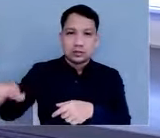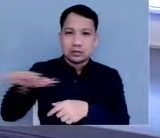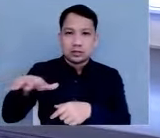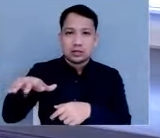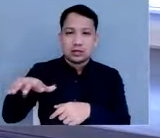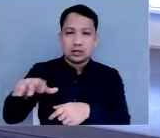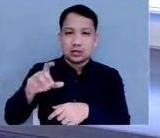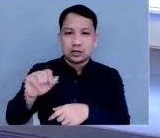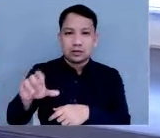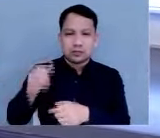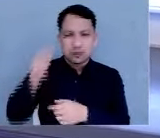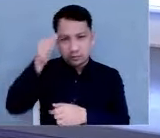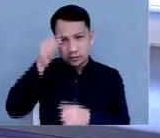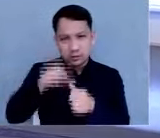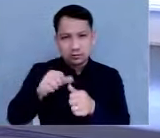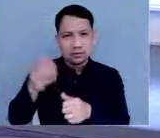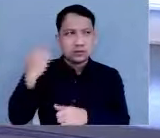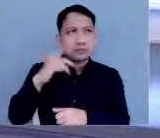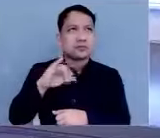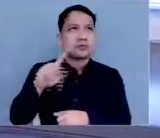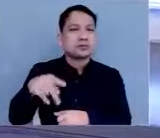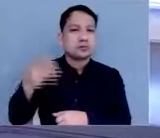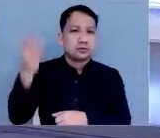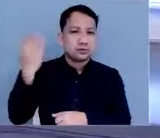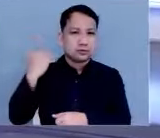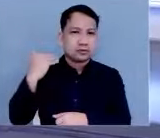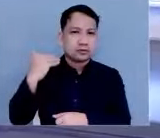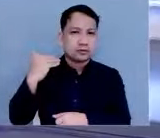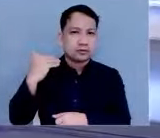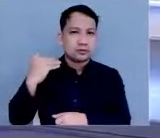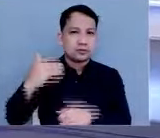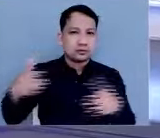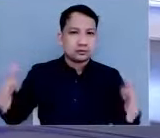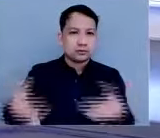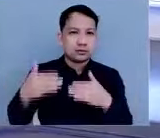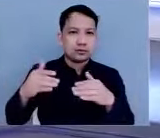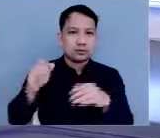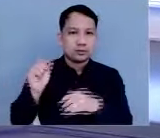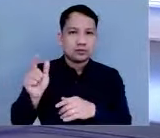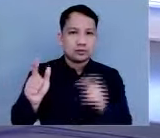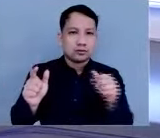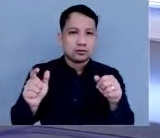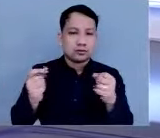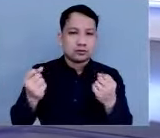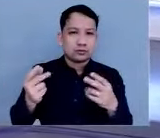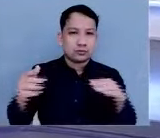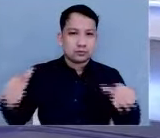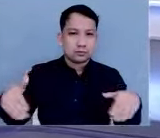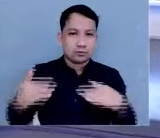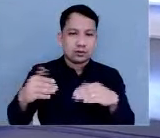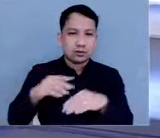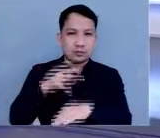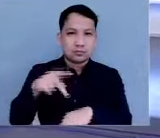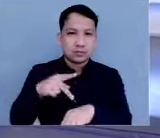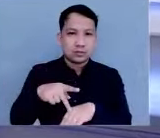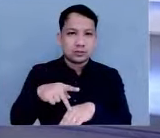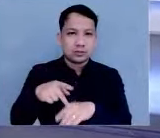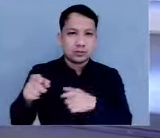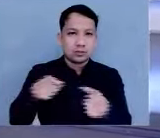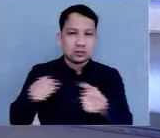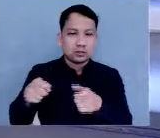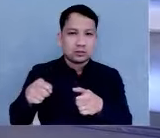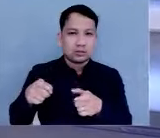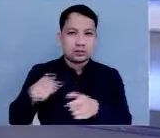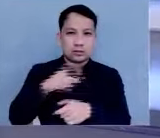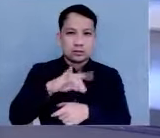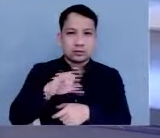pa kasi ng marami ang nangyari sa Scarborough Shoal standoff noong 2012. Noong panahon yun kasi, Pilipinas pa ang may kontrol ng